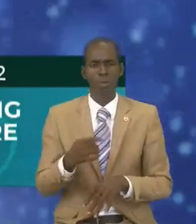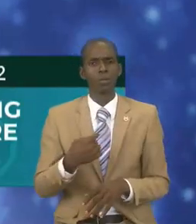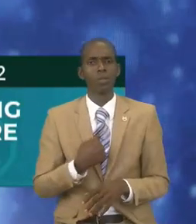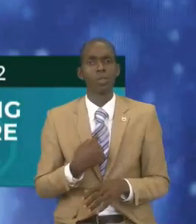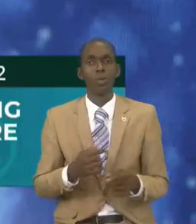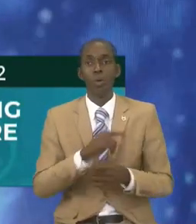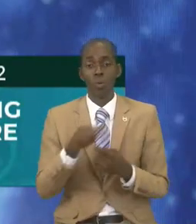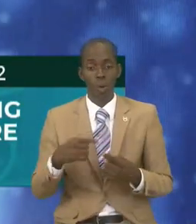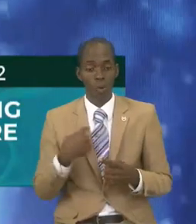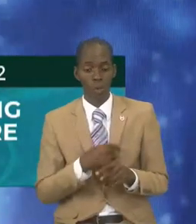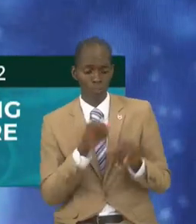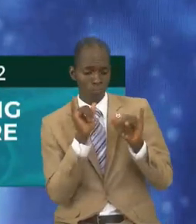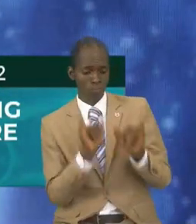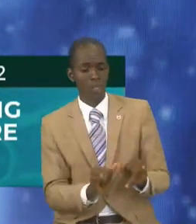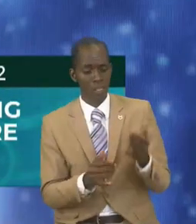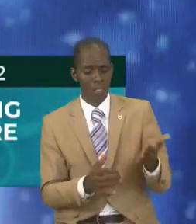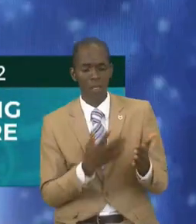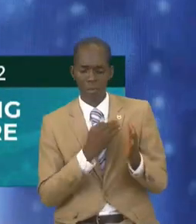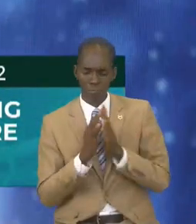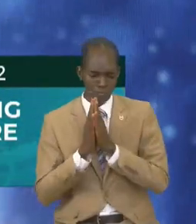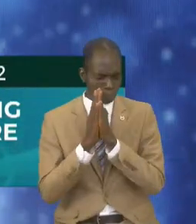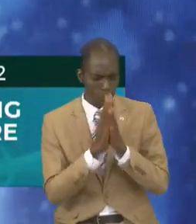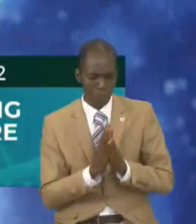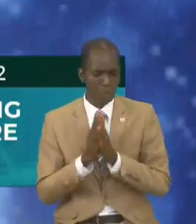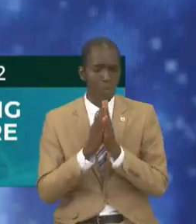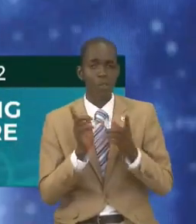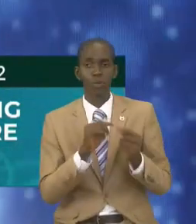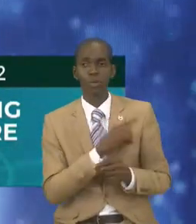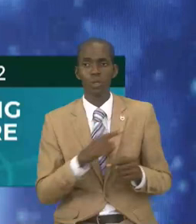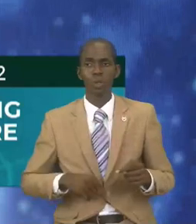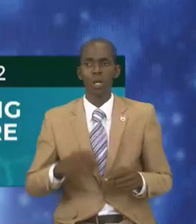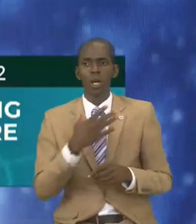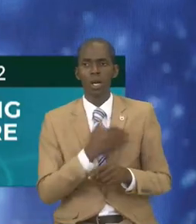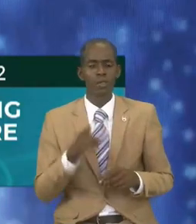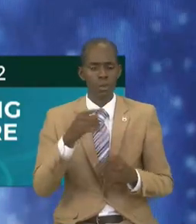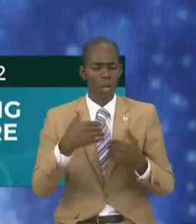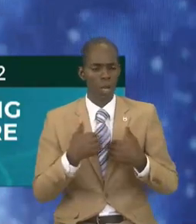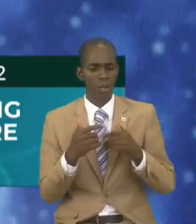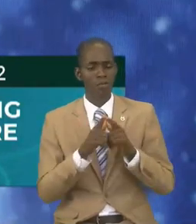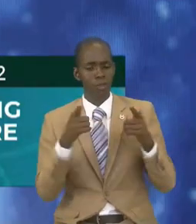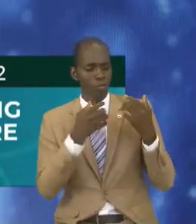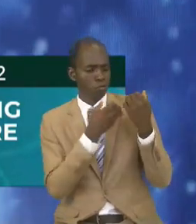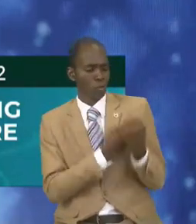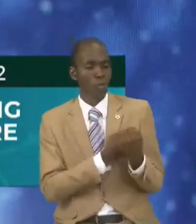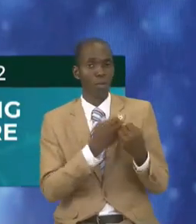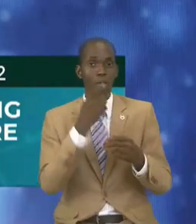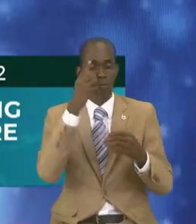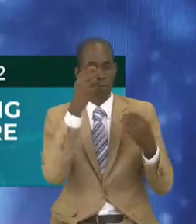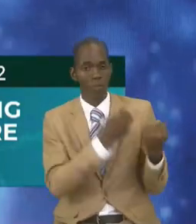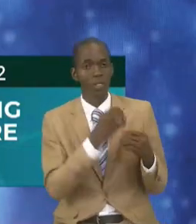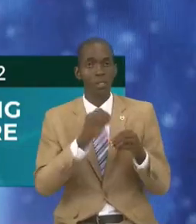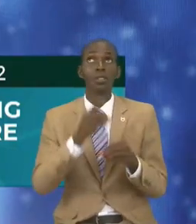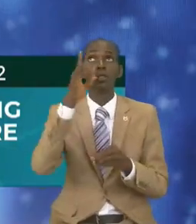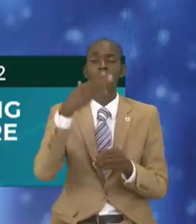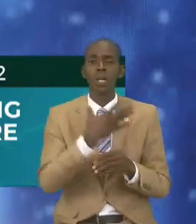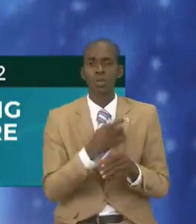de nouveau. Quand tu restes là et tu pries le Seigneur et tu as confiance, la foi confiante en Dieu et tu as